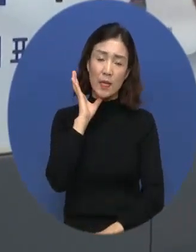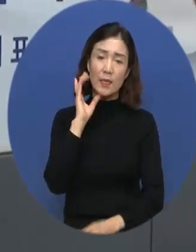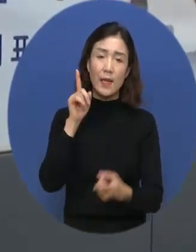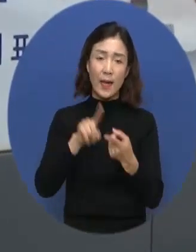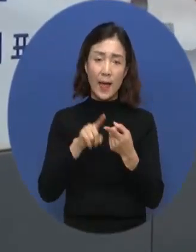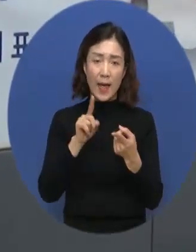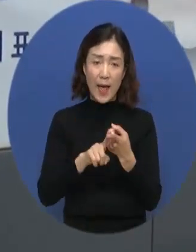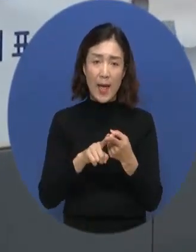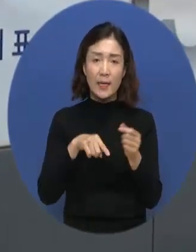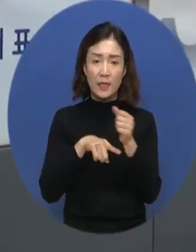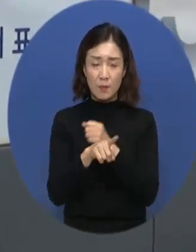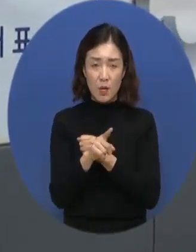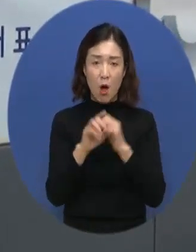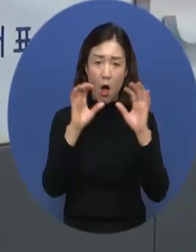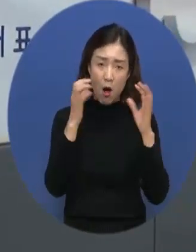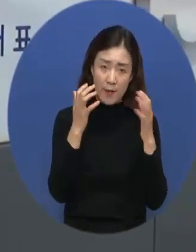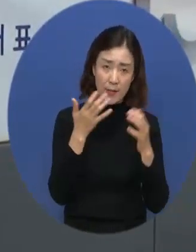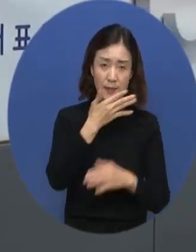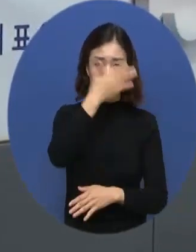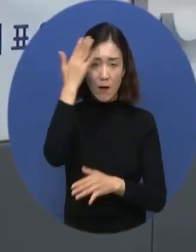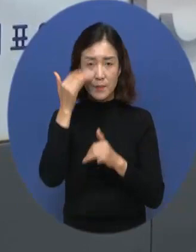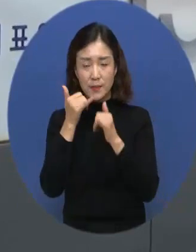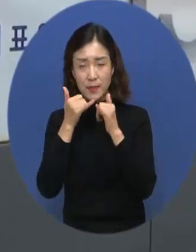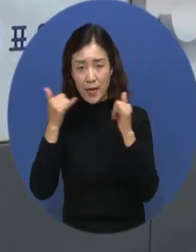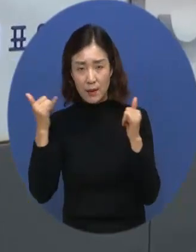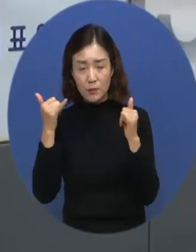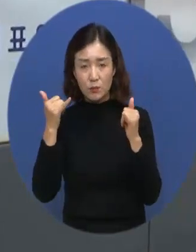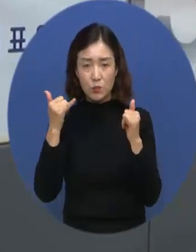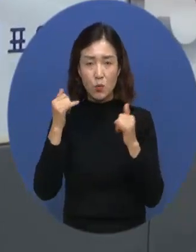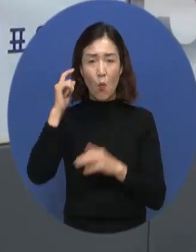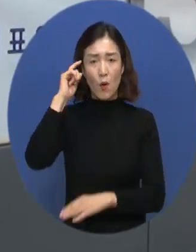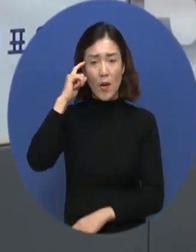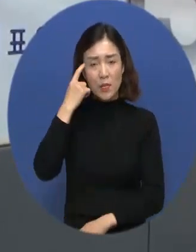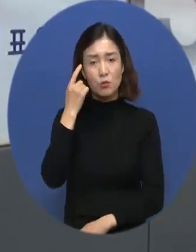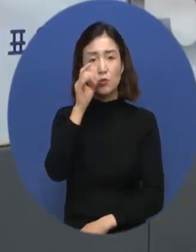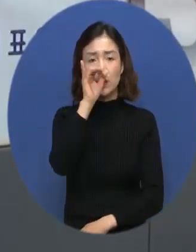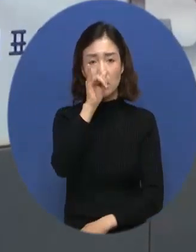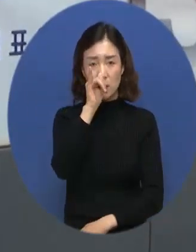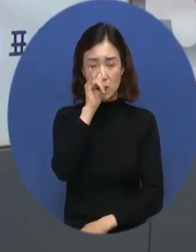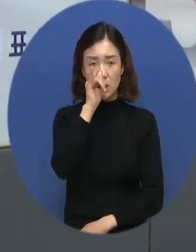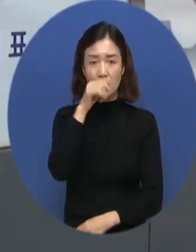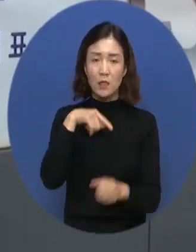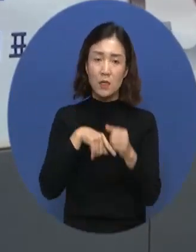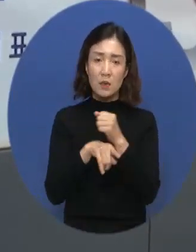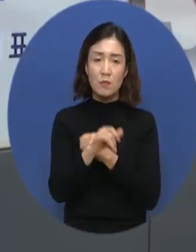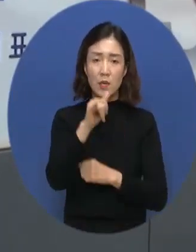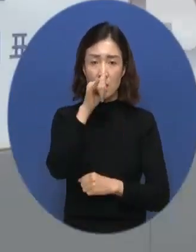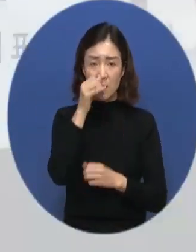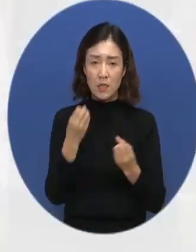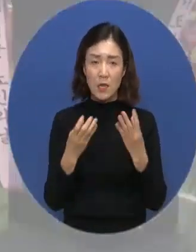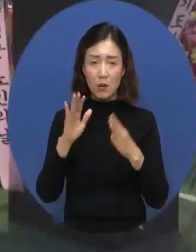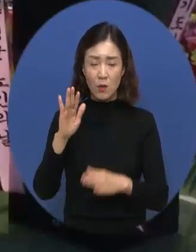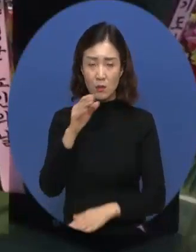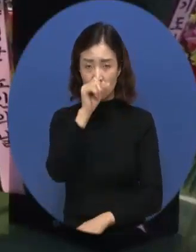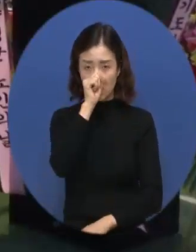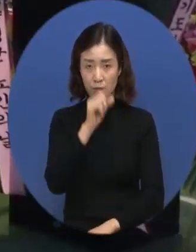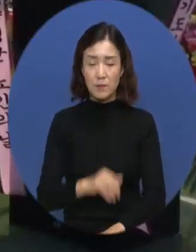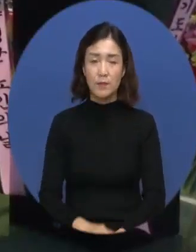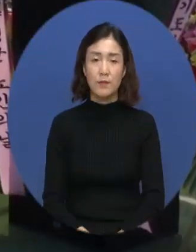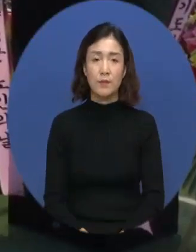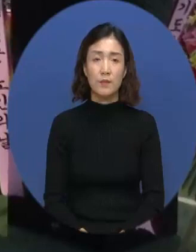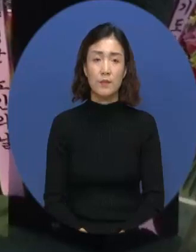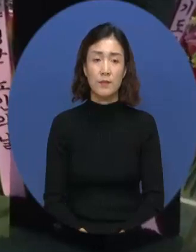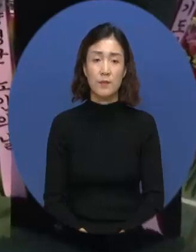의미를 어린이들도 또 젊은 사람들도 되새길 수 있는 그런 의미 있는 행사가 되었으면 좋겠습니다.